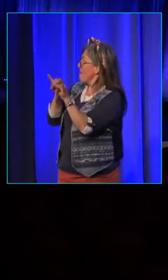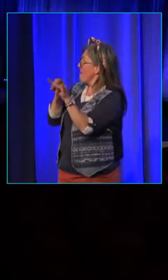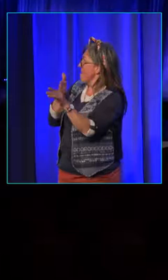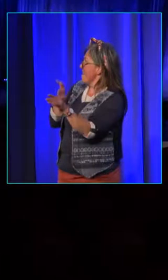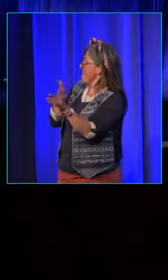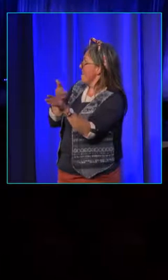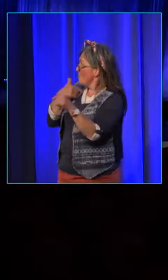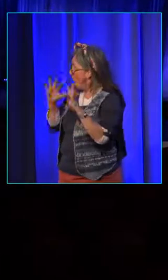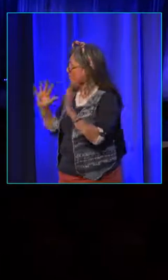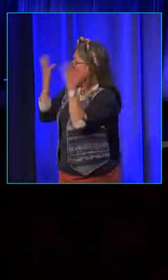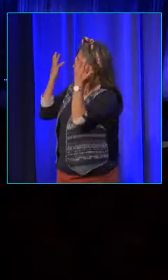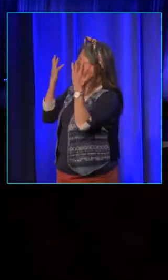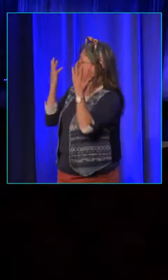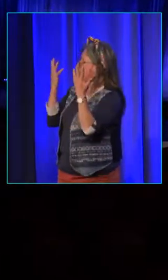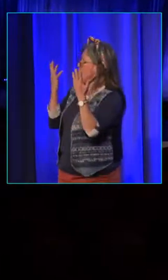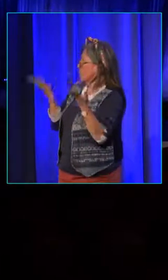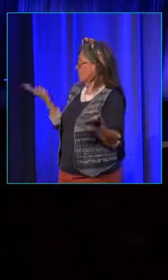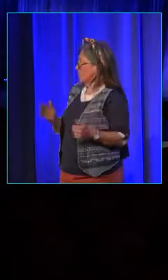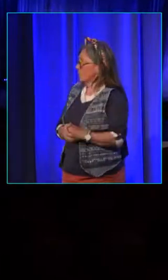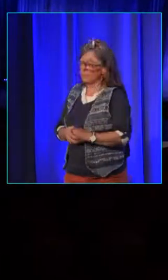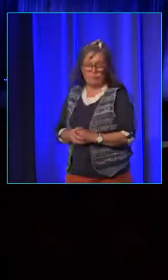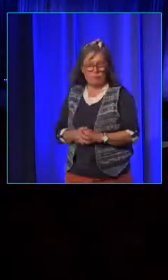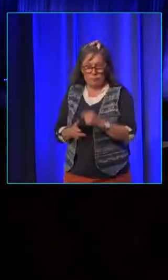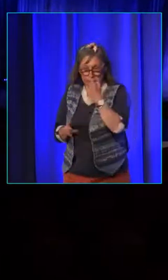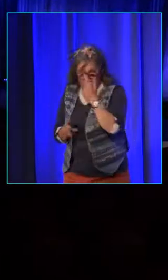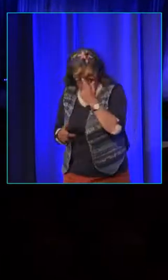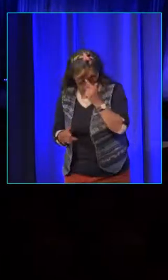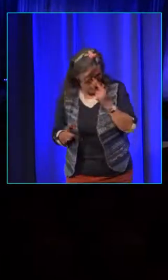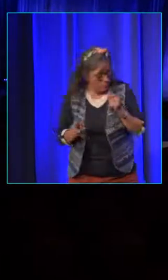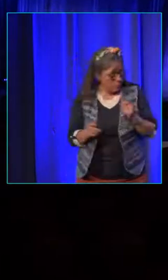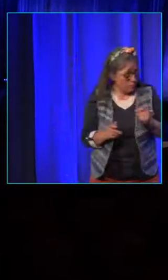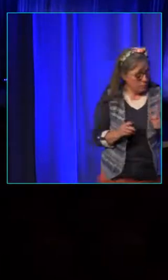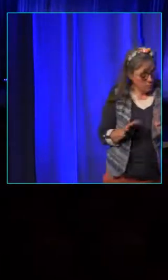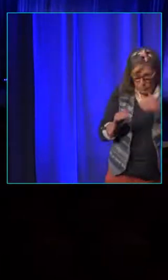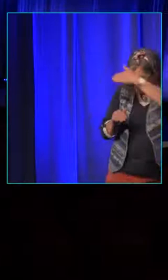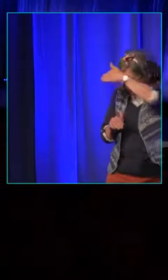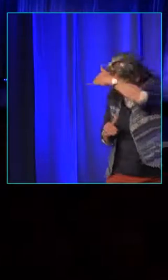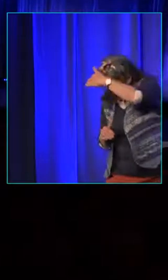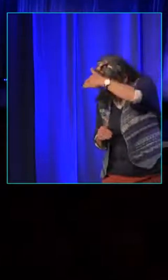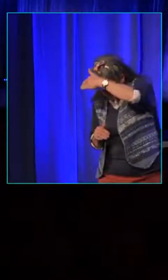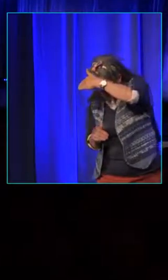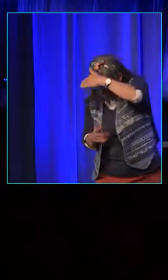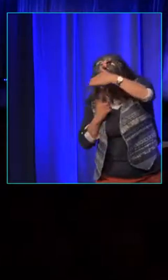assez spécifiques et je voulais justement savoir si vous aviez des recherches là-dessus.